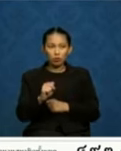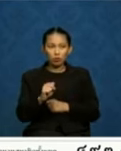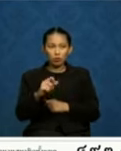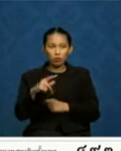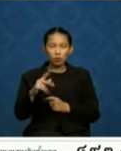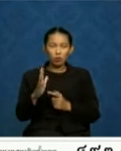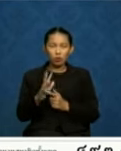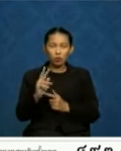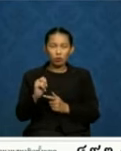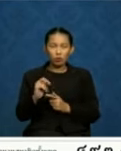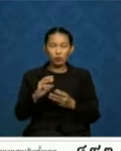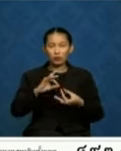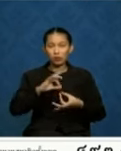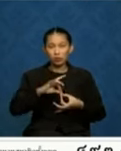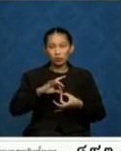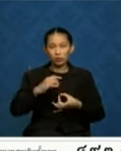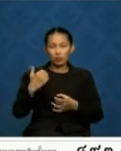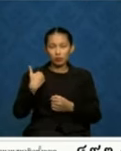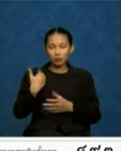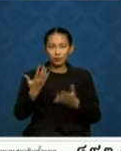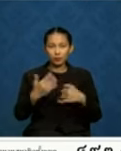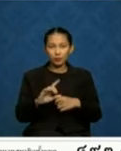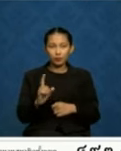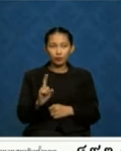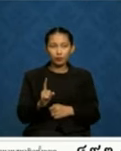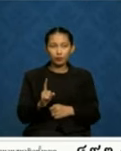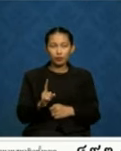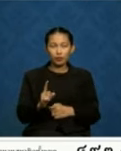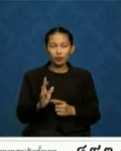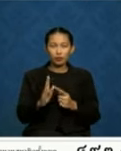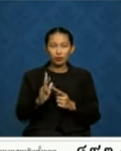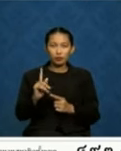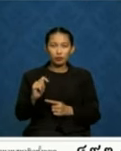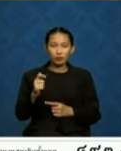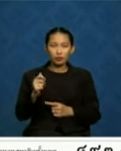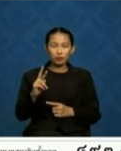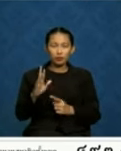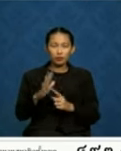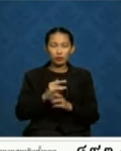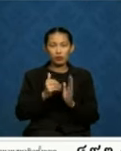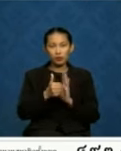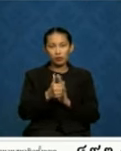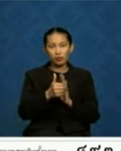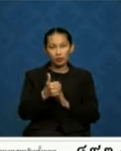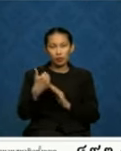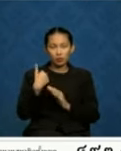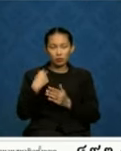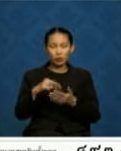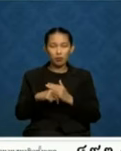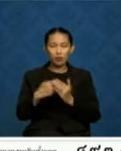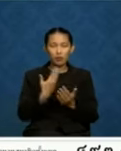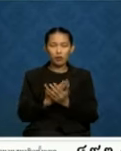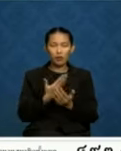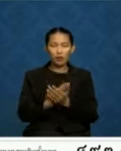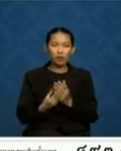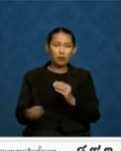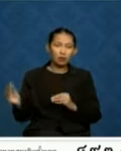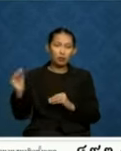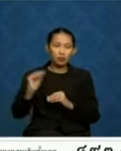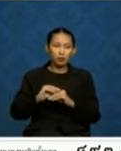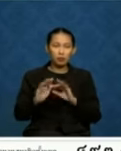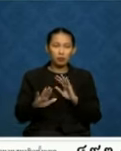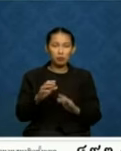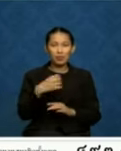ศิรินะครับที่สุโขทัยแล้วก็เตอร์กิสครับที่ปลูกในทางภาคอีสานก็ได้ปรับราคาขึ้นประ